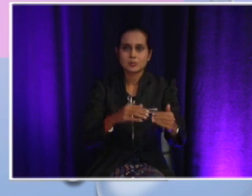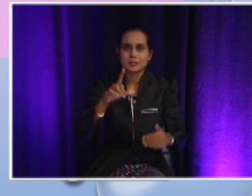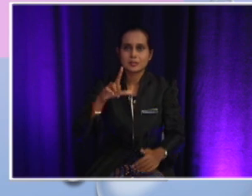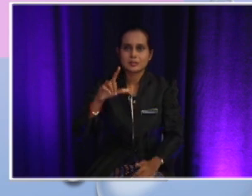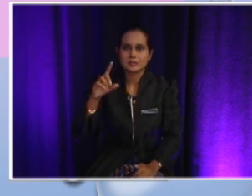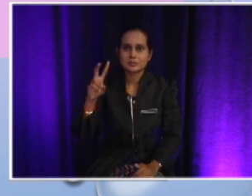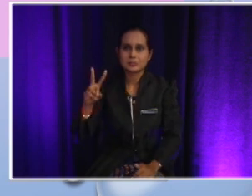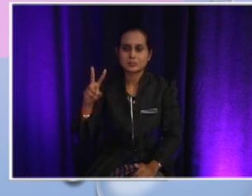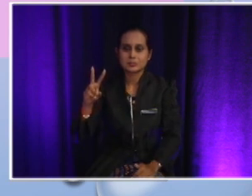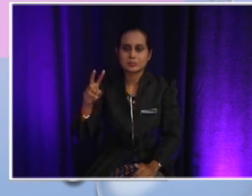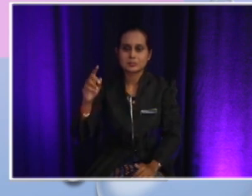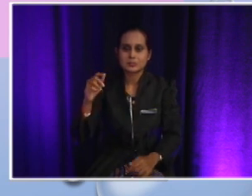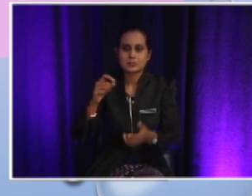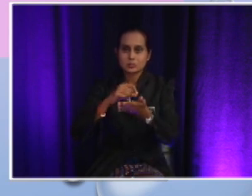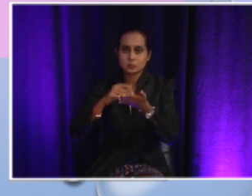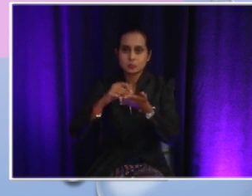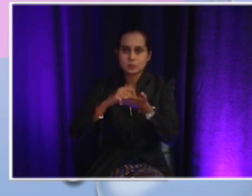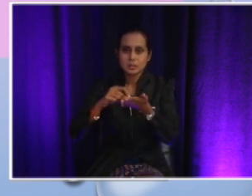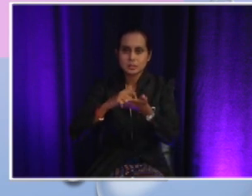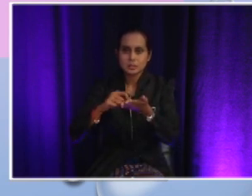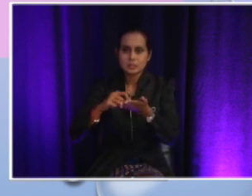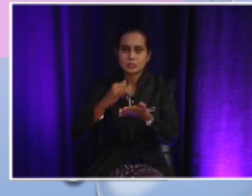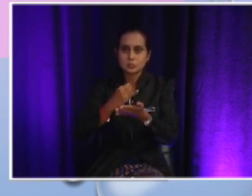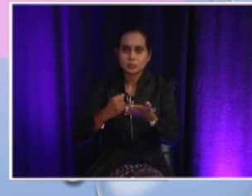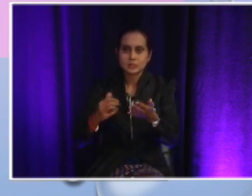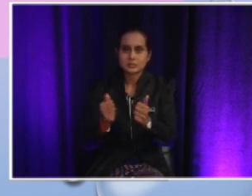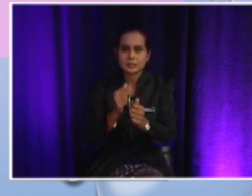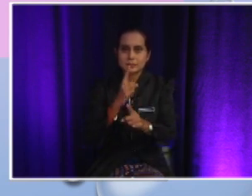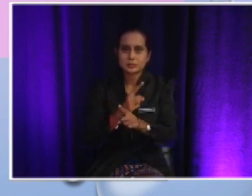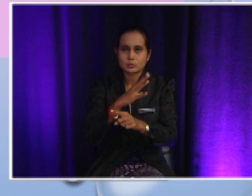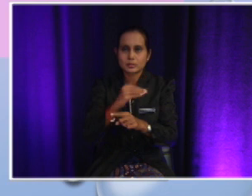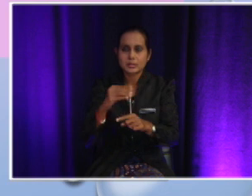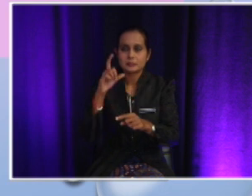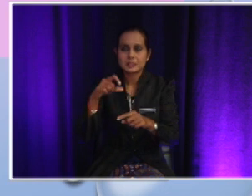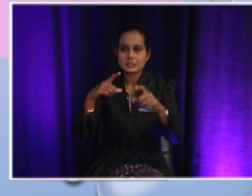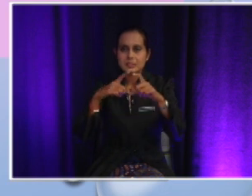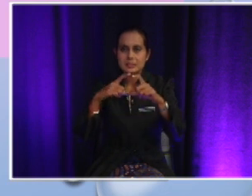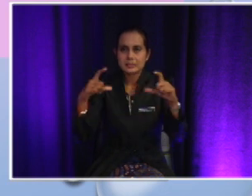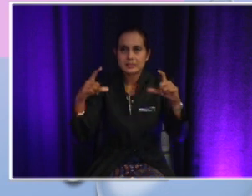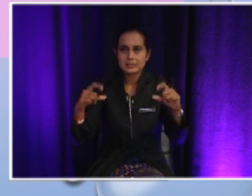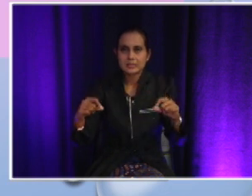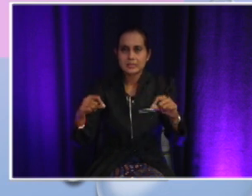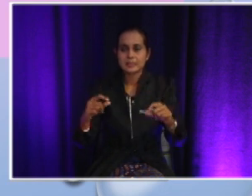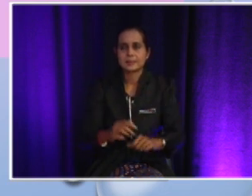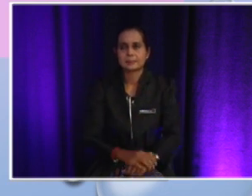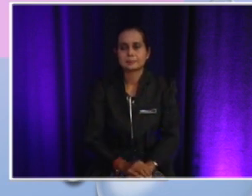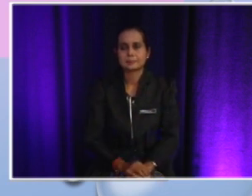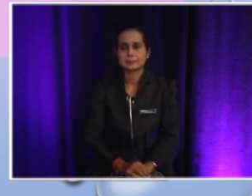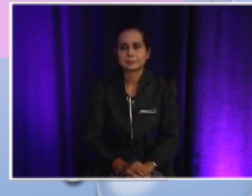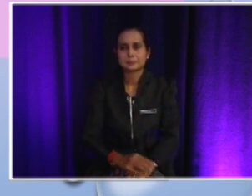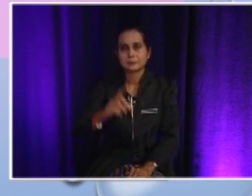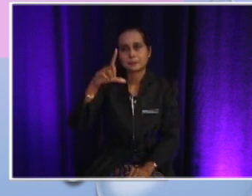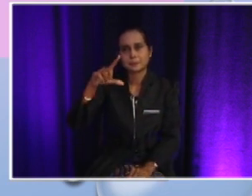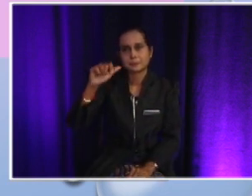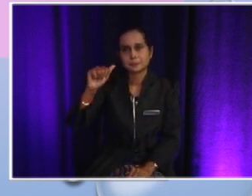pun kita tuliskan, lukiskan secara betul dan label ni penting label ni penting untuk membolehkan kita tidak